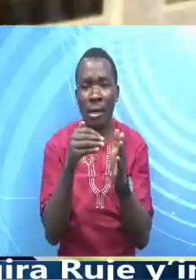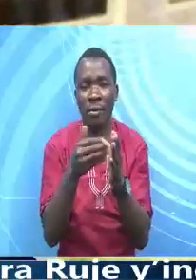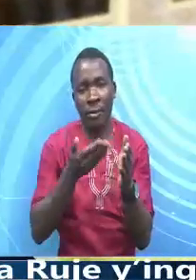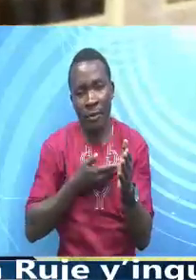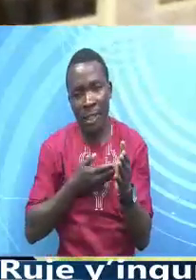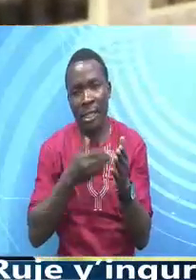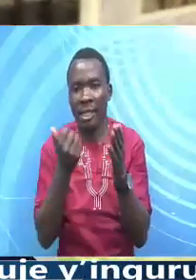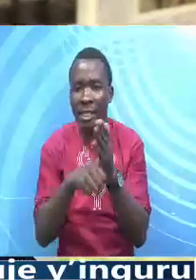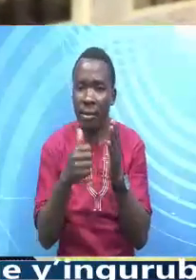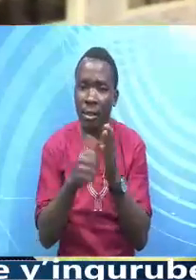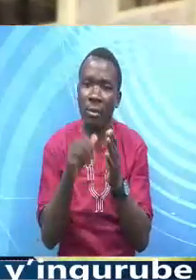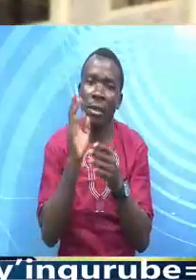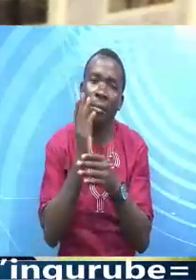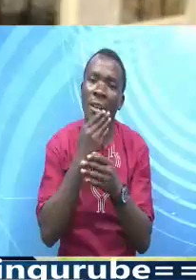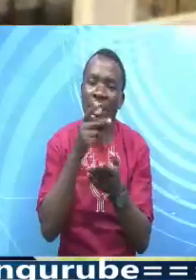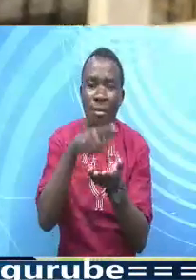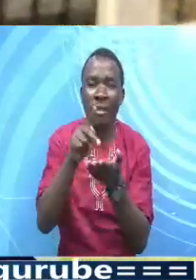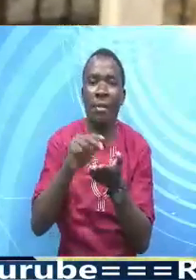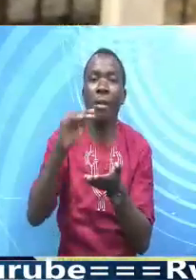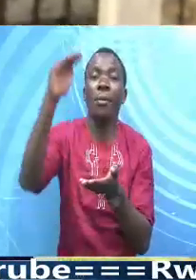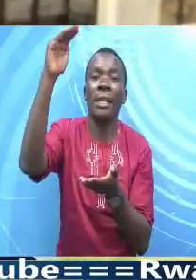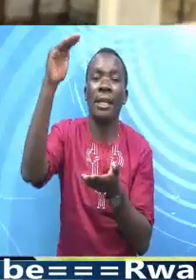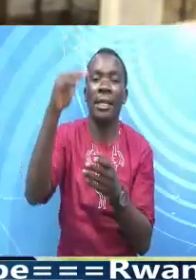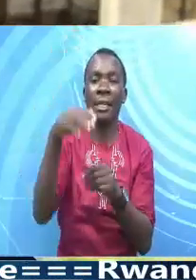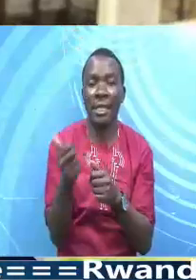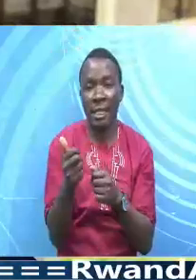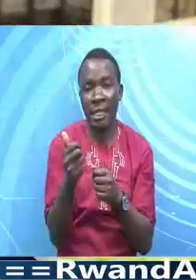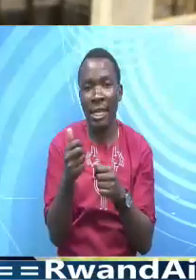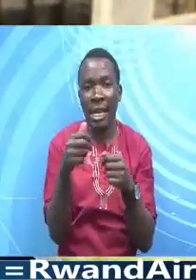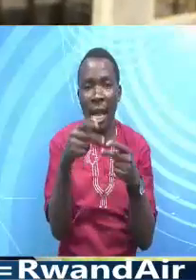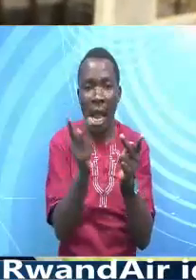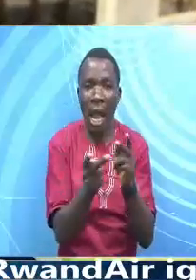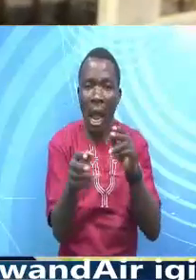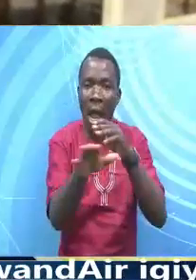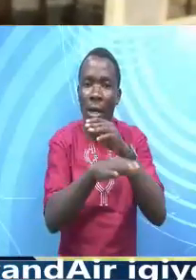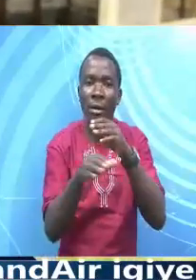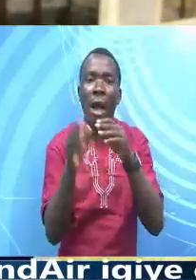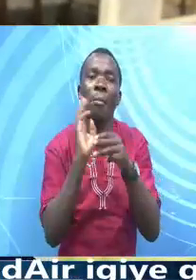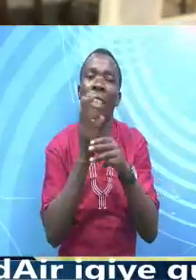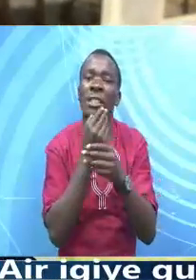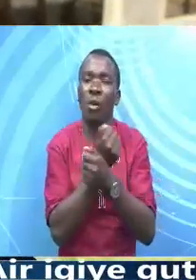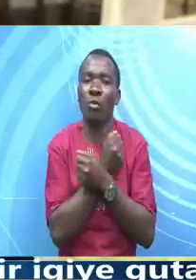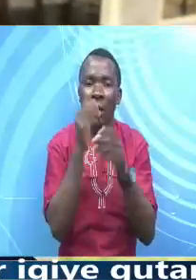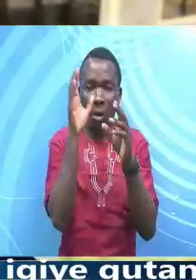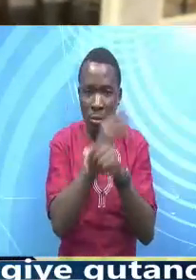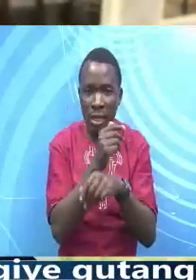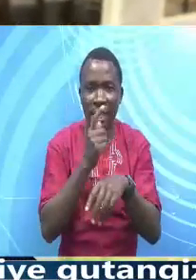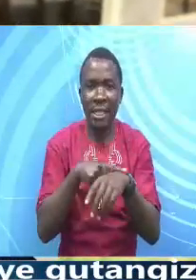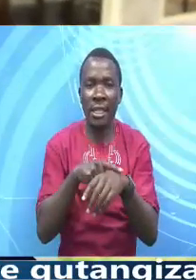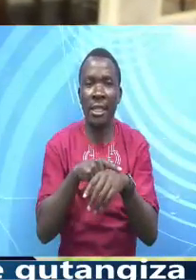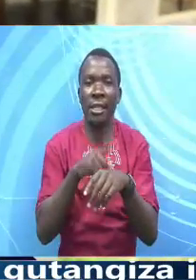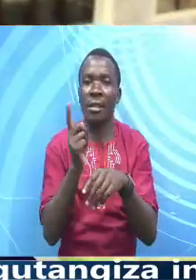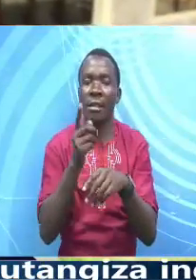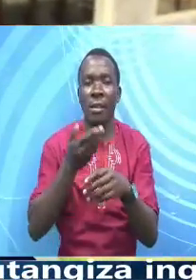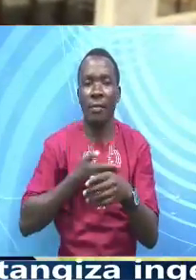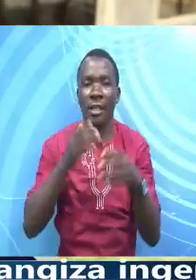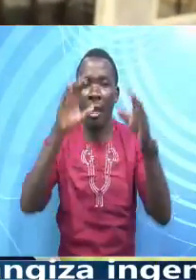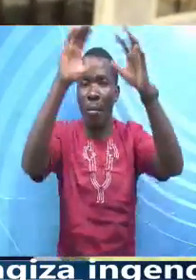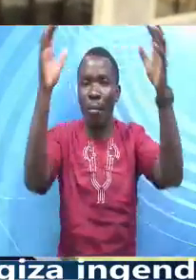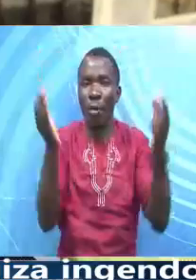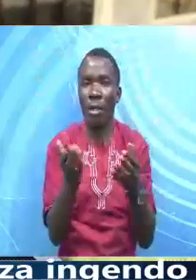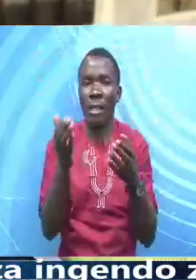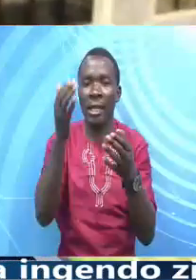cy'amazi ibiciro byayo biri hejuru kindi cyane muri iki gice cyangurikiza amazi akunda kubura iyo tutayafite mu bigega yashizemo